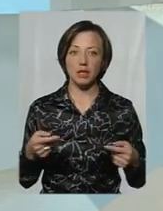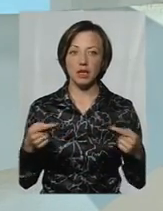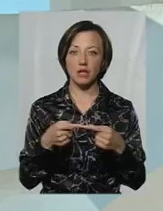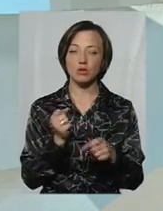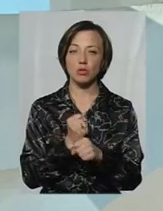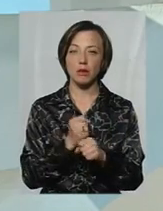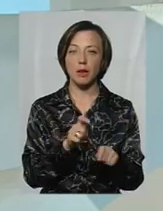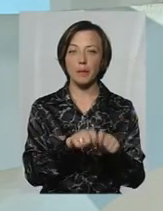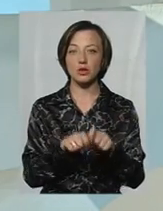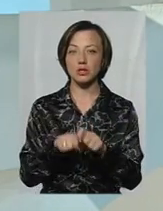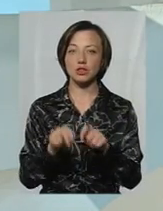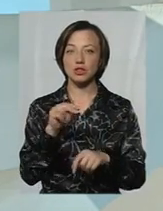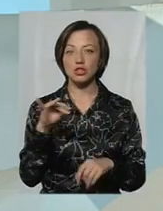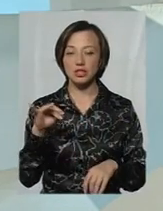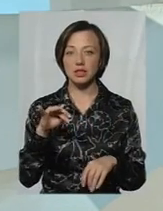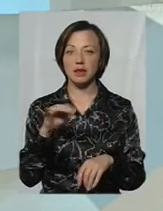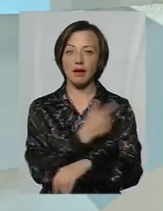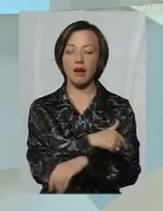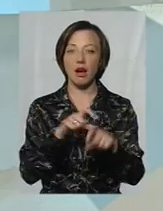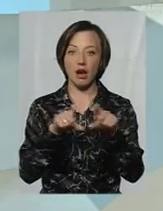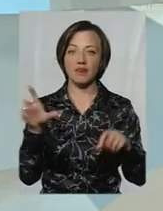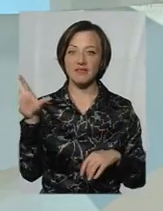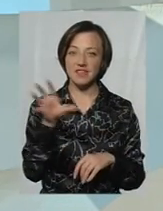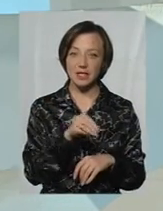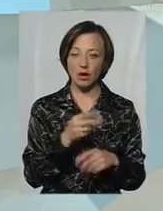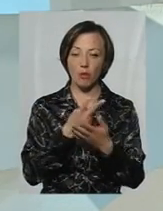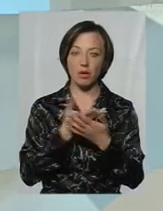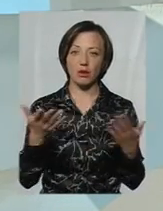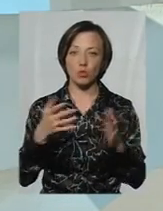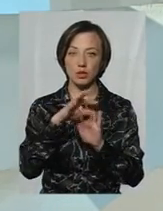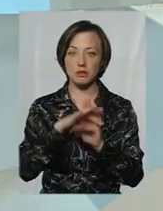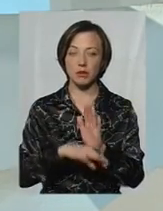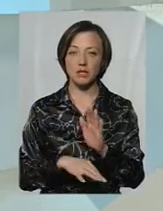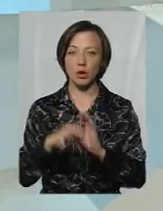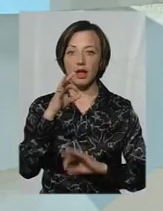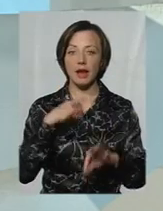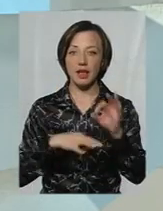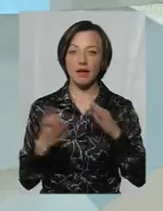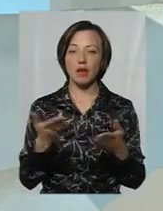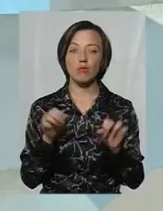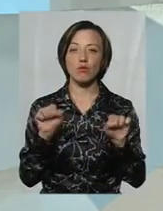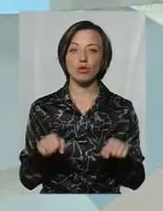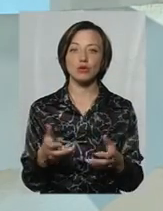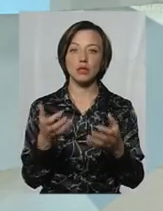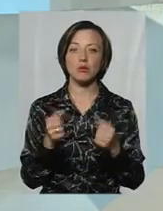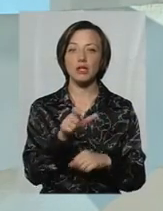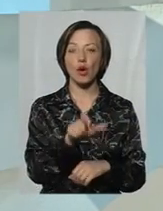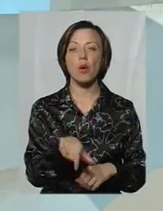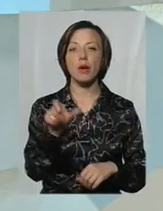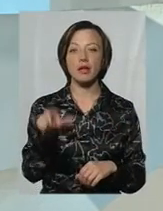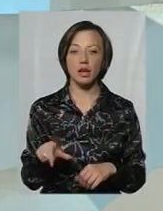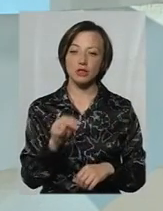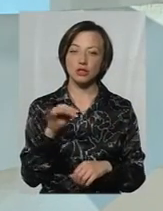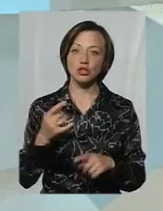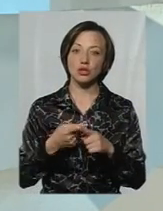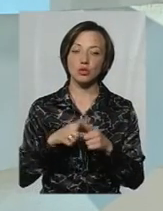робили моніторинг, чи лікарні усі оприлюднюють той список ліків, які можуть отримати громадяни. Чи